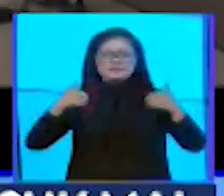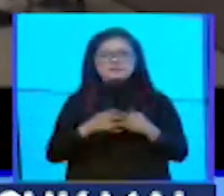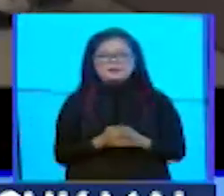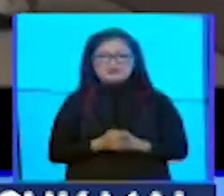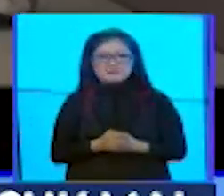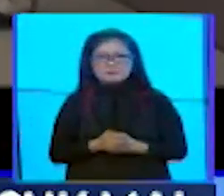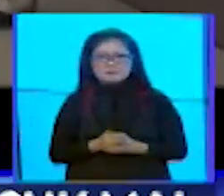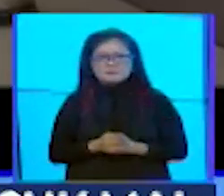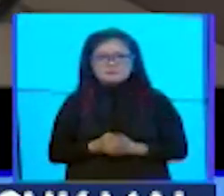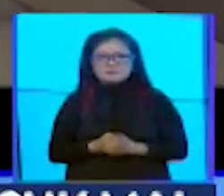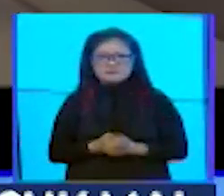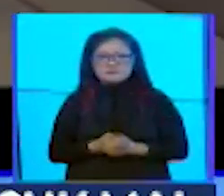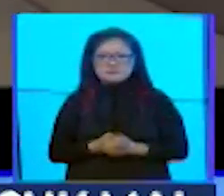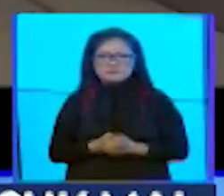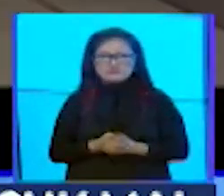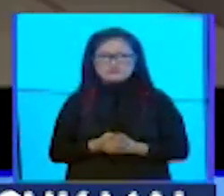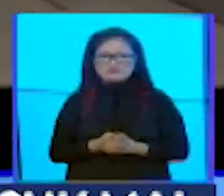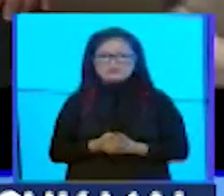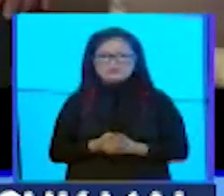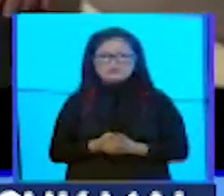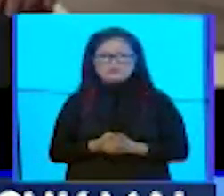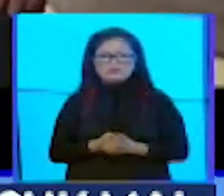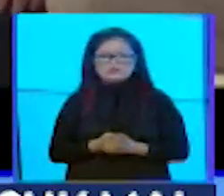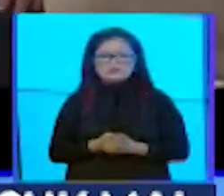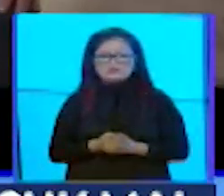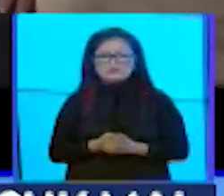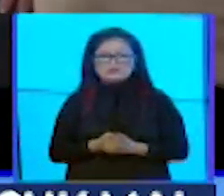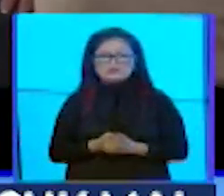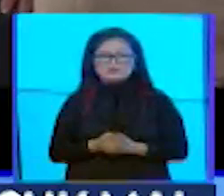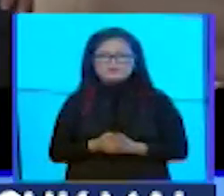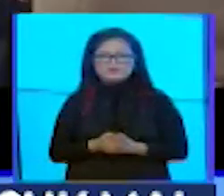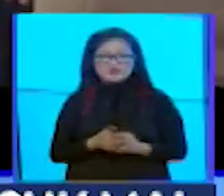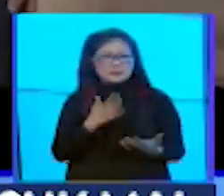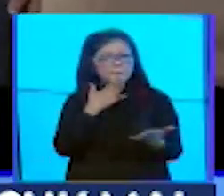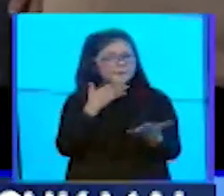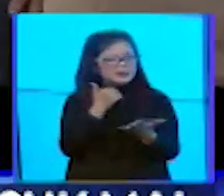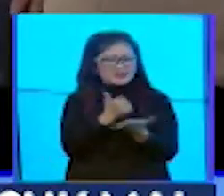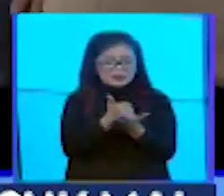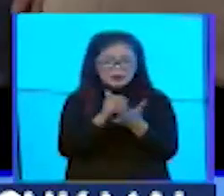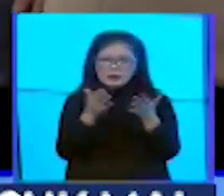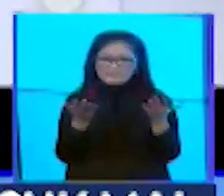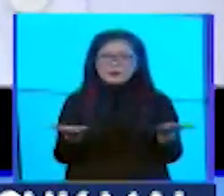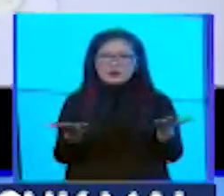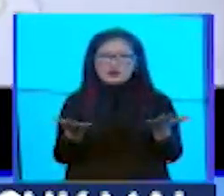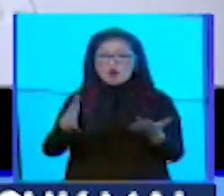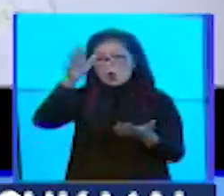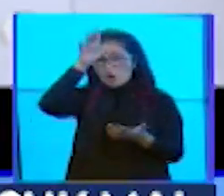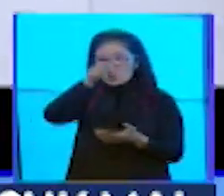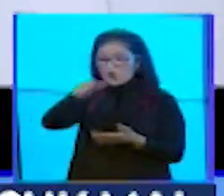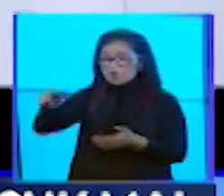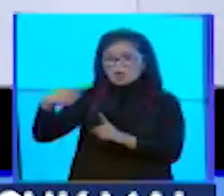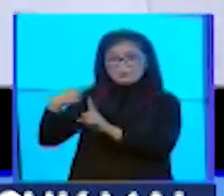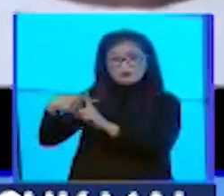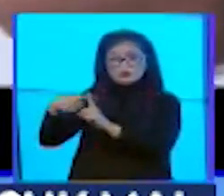kondisi-kondisi yang ada sekarang. Nah, yang menjadi jauh lebih penting sebetulnya adalah kenapa orang-orang yang positif COVID-19 ini